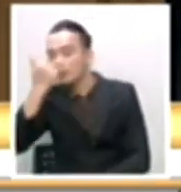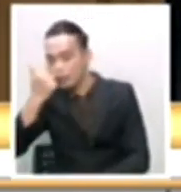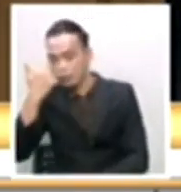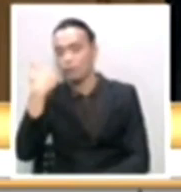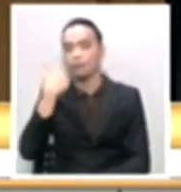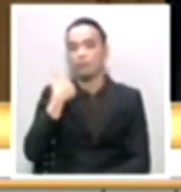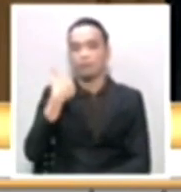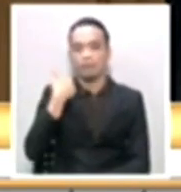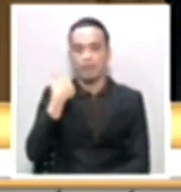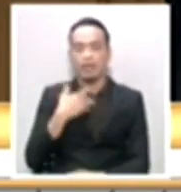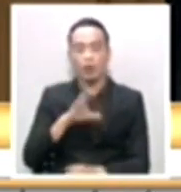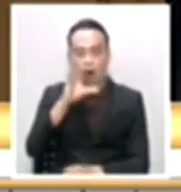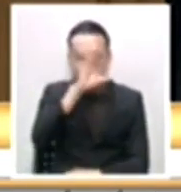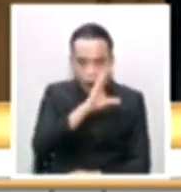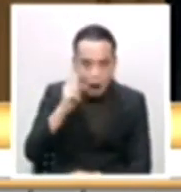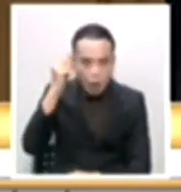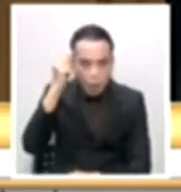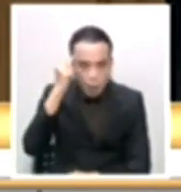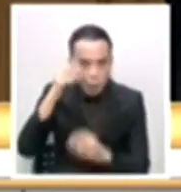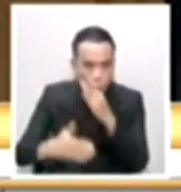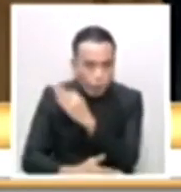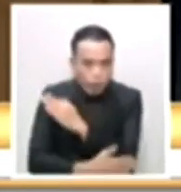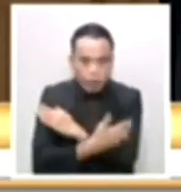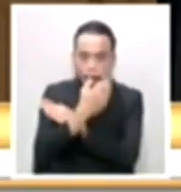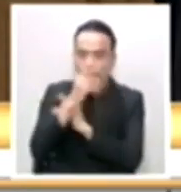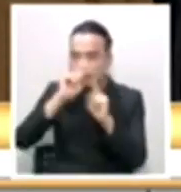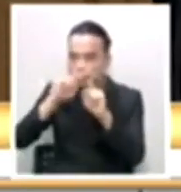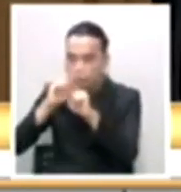าสหรือว่าหาโอกาสที่เราจะต้องพัฒนา